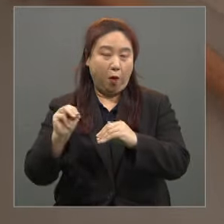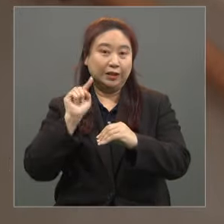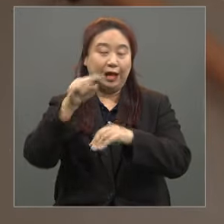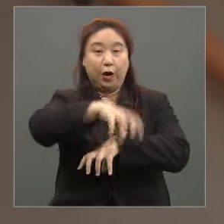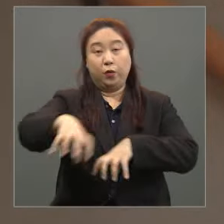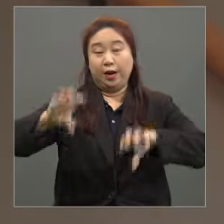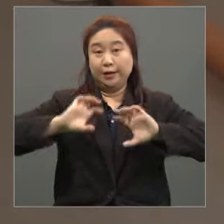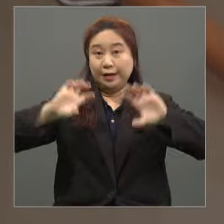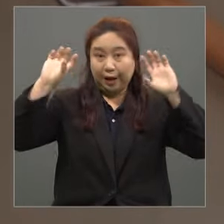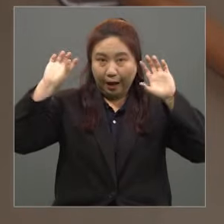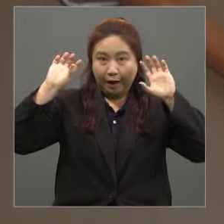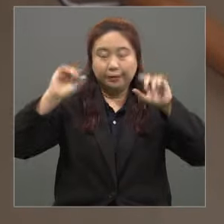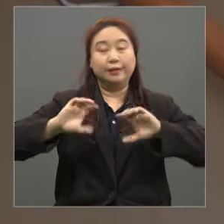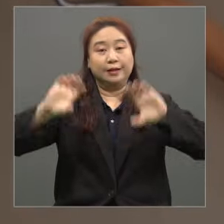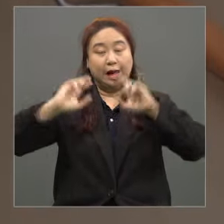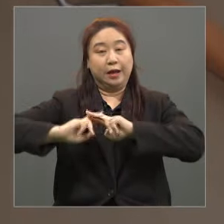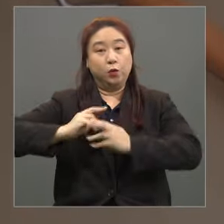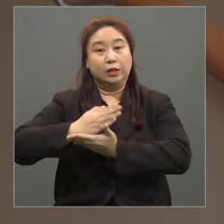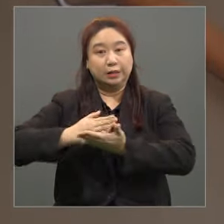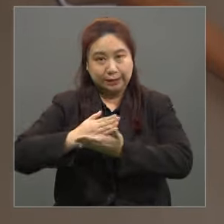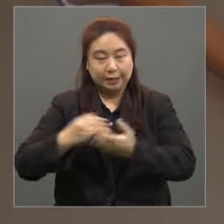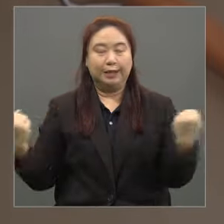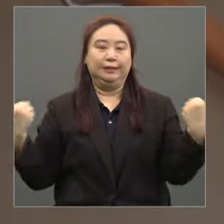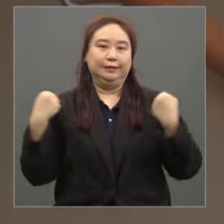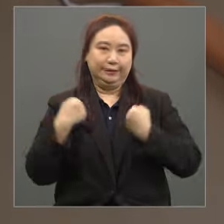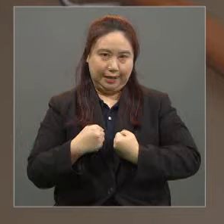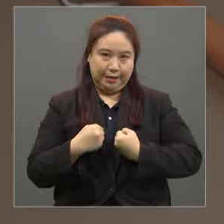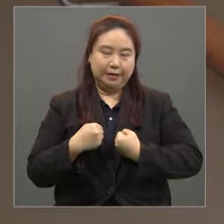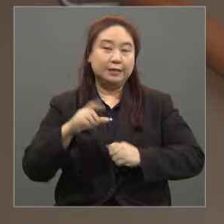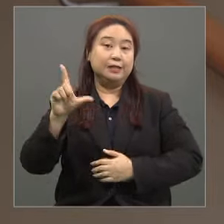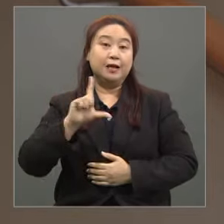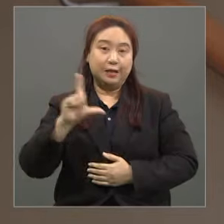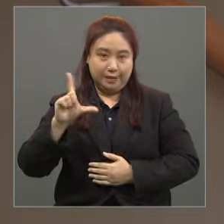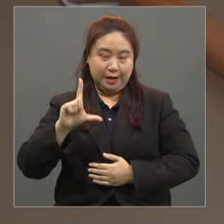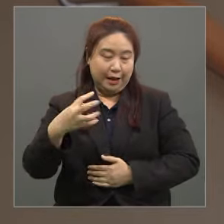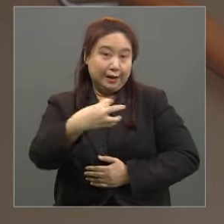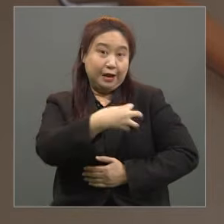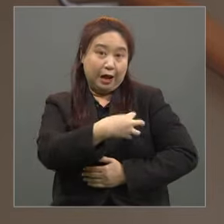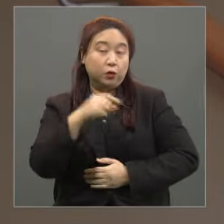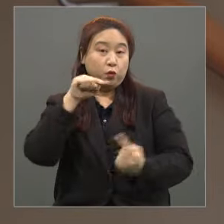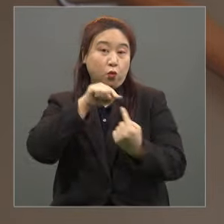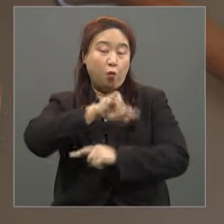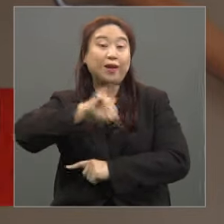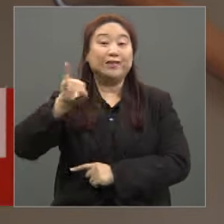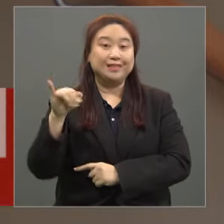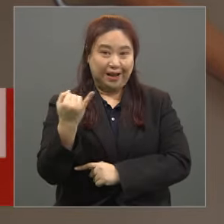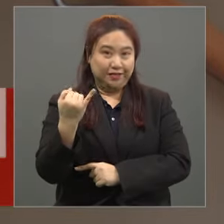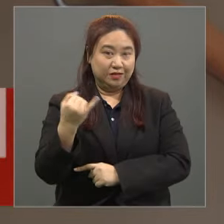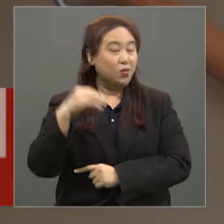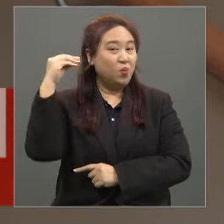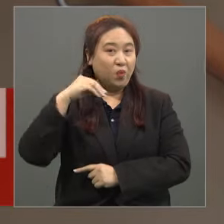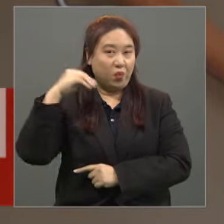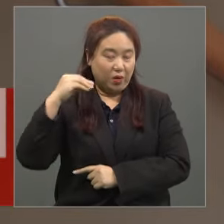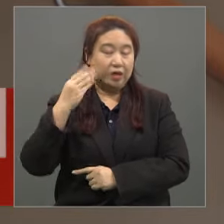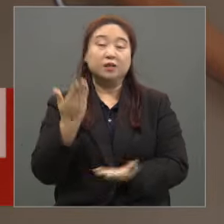ราชการรัฐวิสาหกิจแต่งกายด้วยเสื้อสีเหลืองที่มีตราสัญลักษณ์ในทุกวันจันทร์หรือในโอกาสที่เหมาะสมซึ่งก็